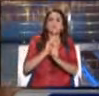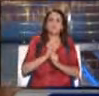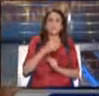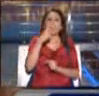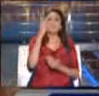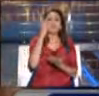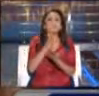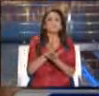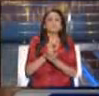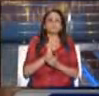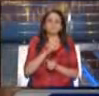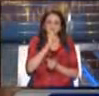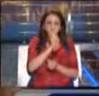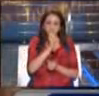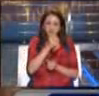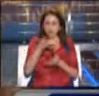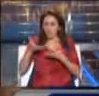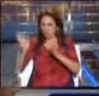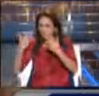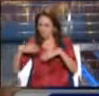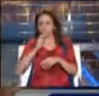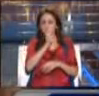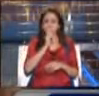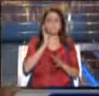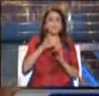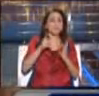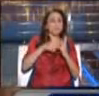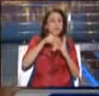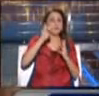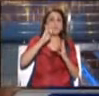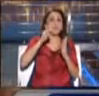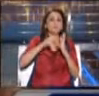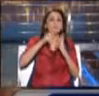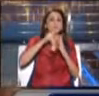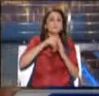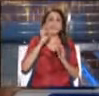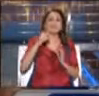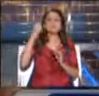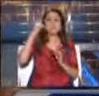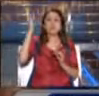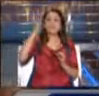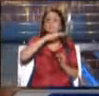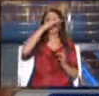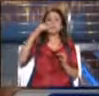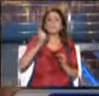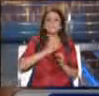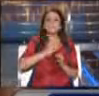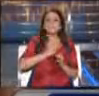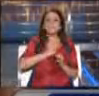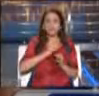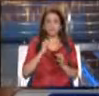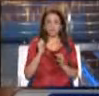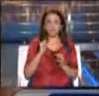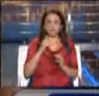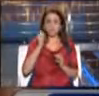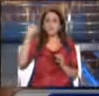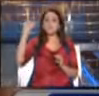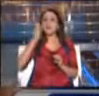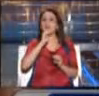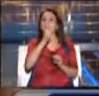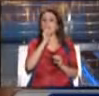مصداقيه، ويكون فعلا يعني زي ما بيقول الشاوي ان هو يكون عنده استراتيجيه واضحه مش بتاعته شخصيا انما بتاعت الاعلام